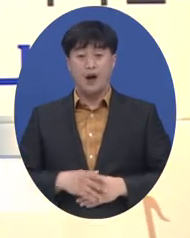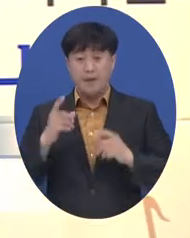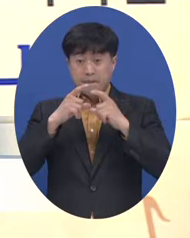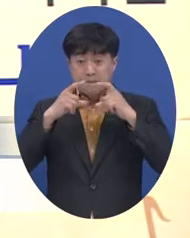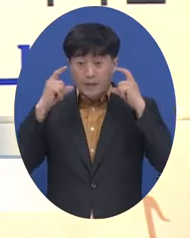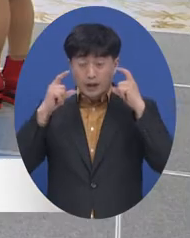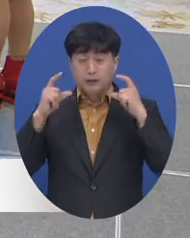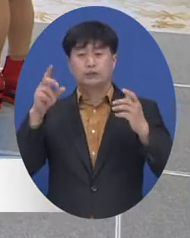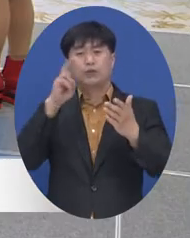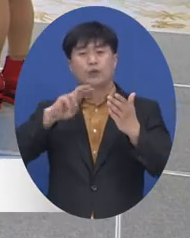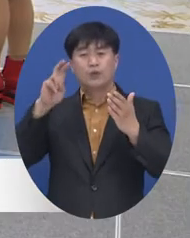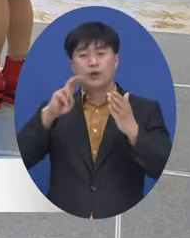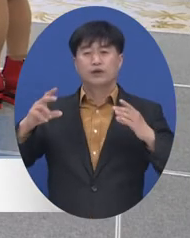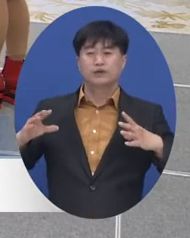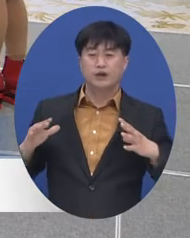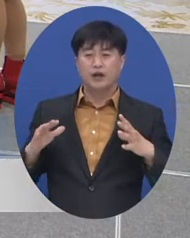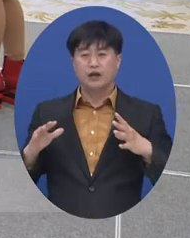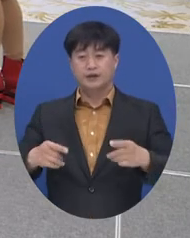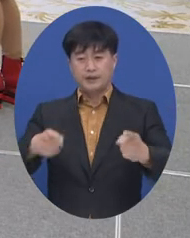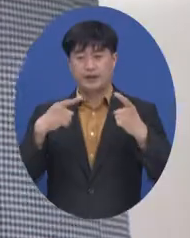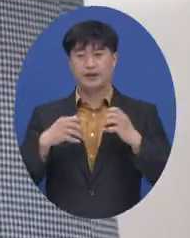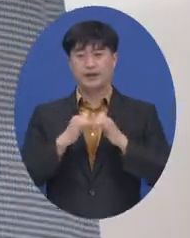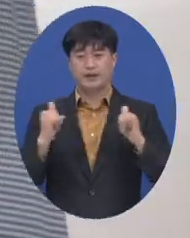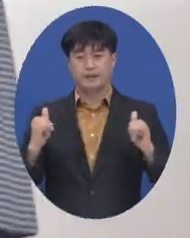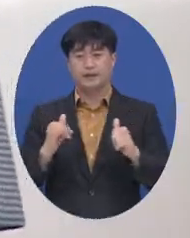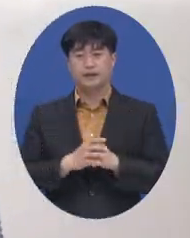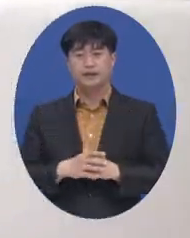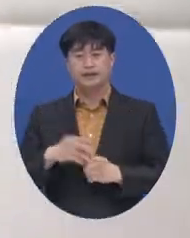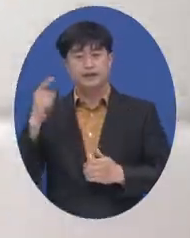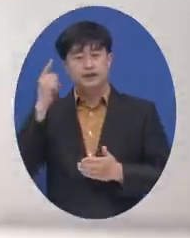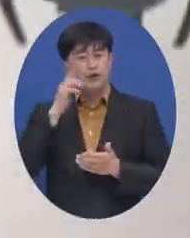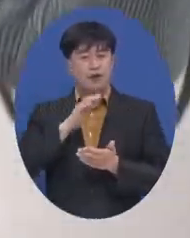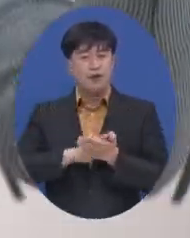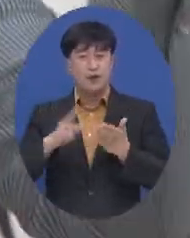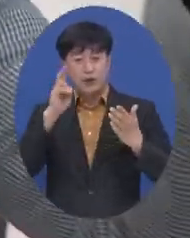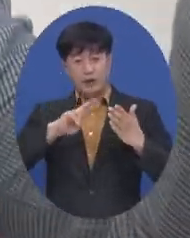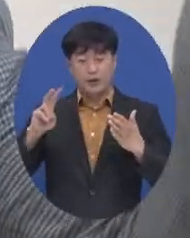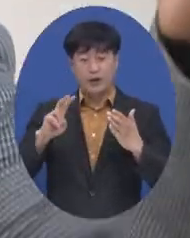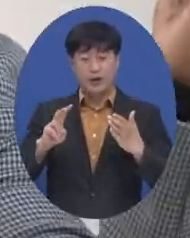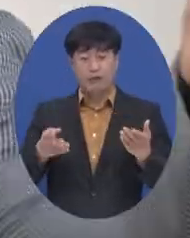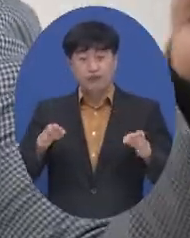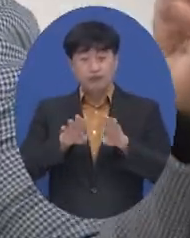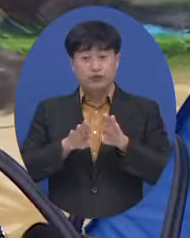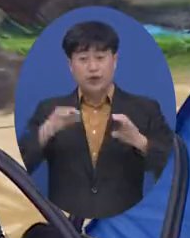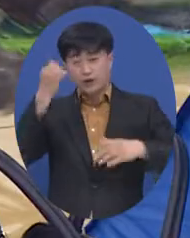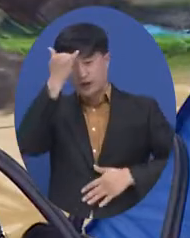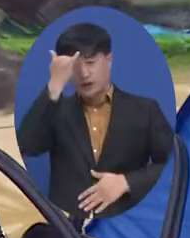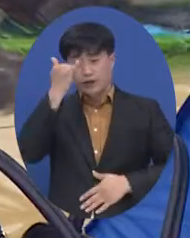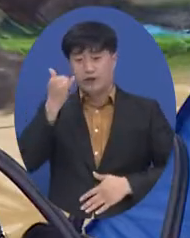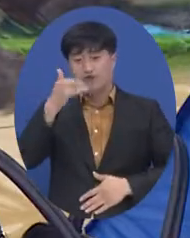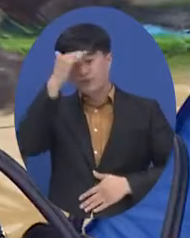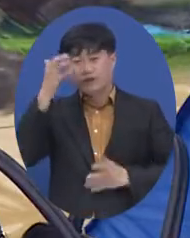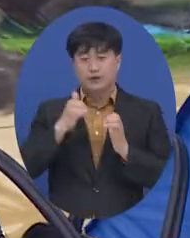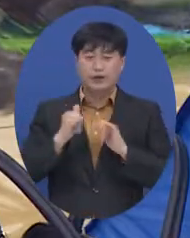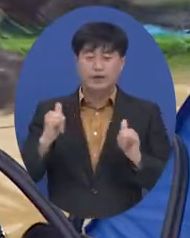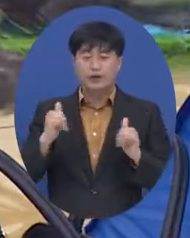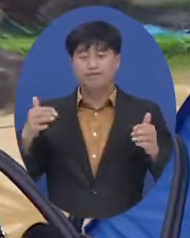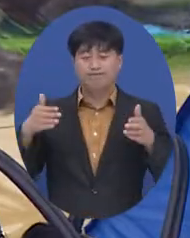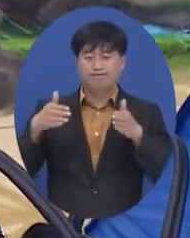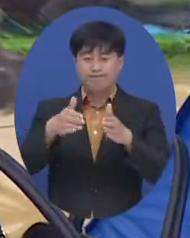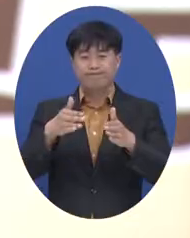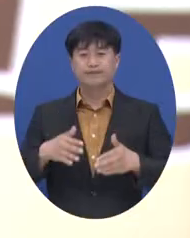마스크를 쓰고 노래 실력을 뽐내는 참가자들. 시원한 가창력은 물론 무대 매너까지 관객을